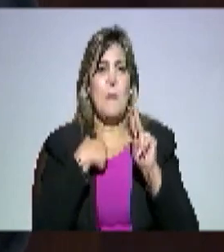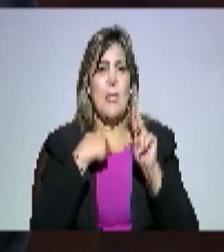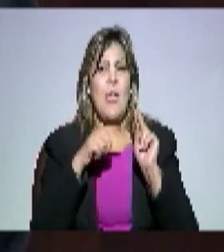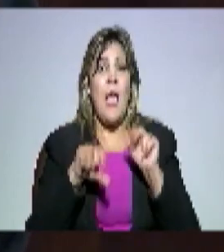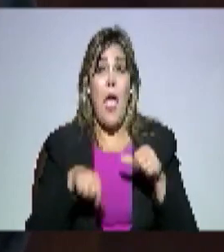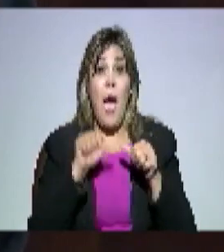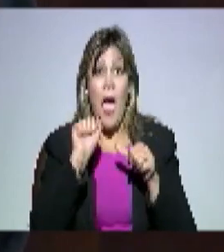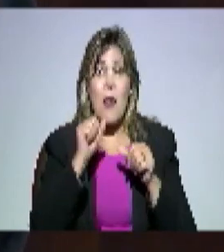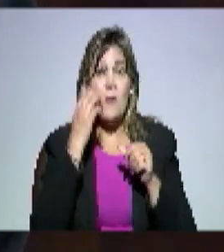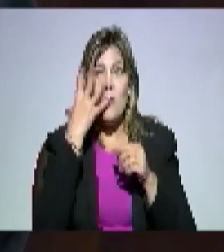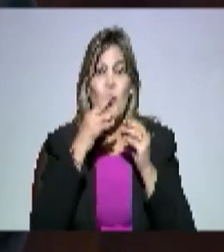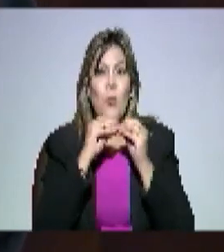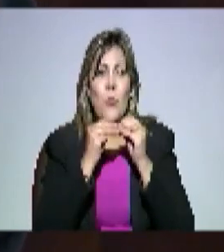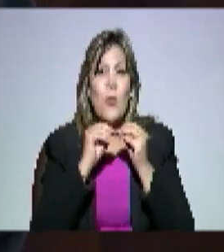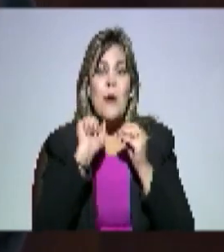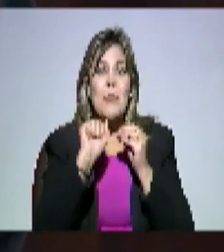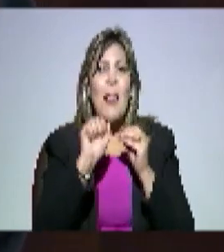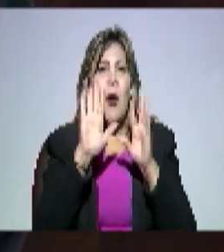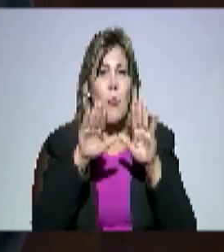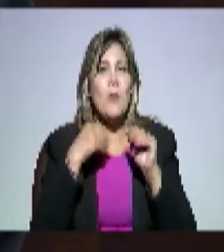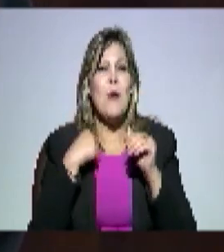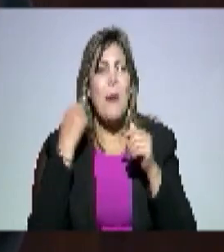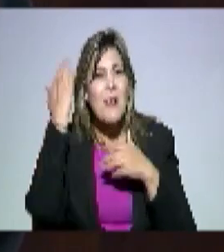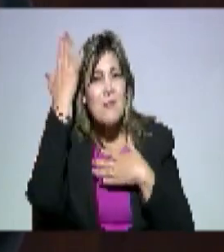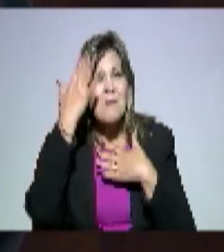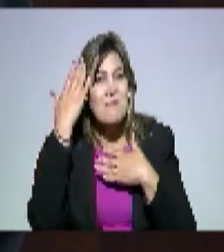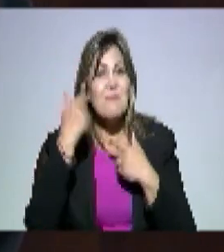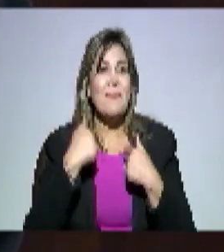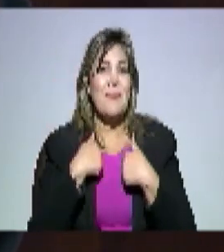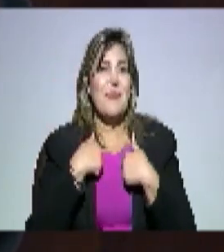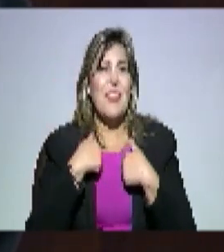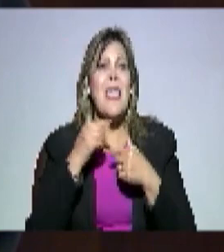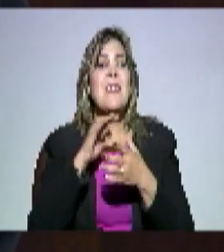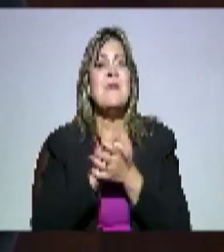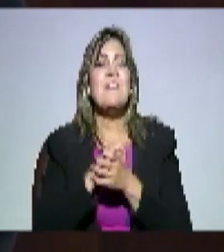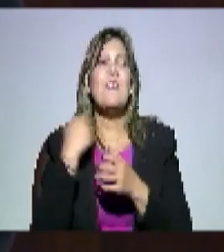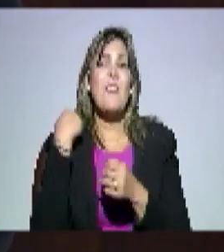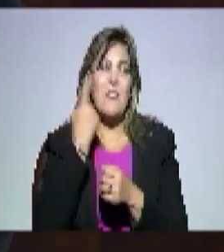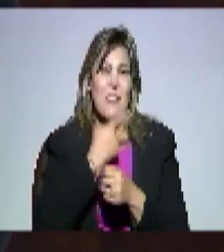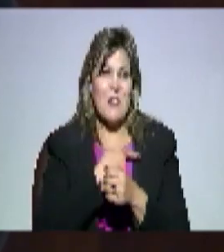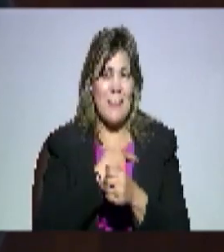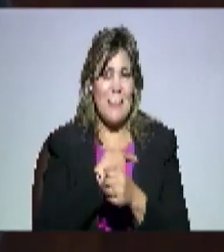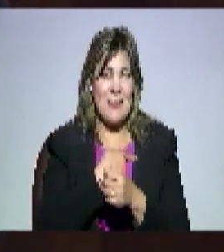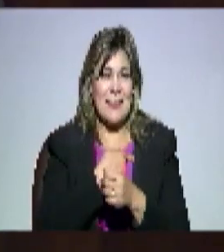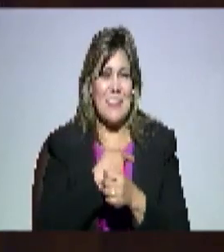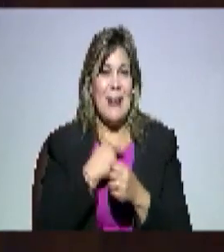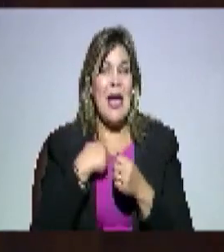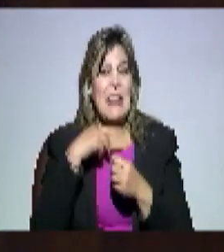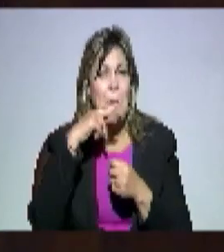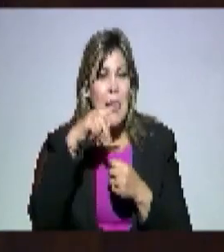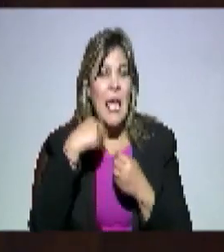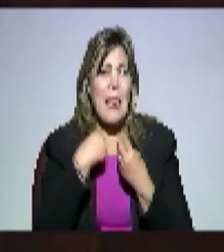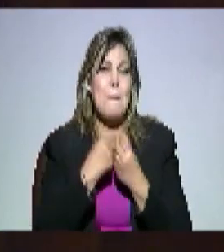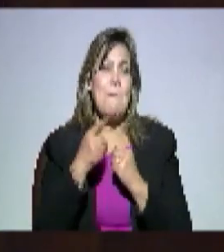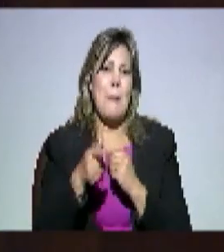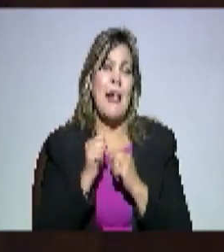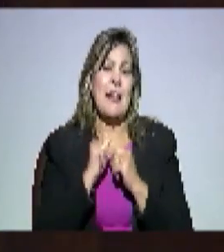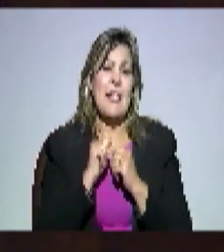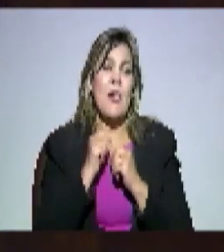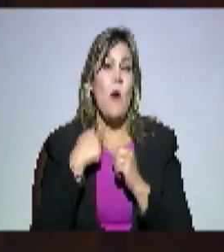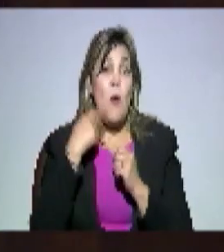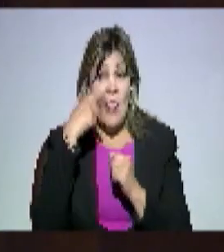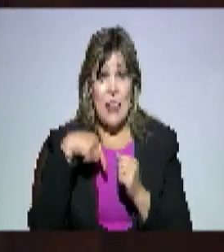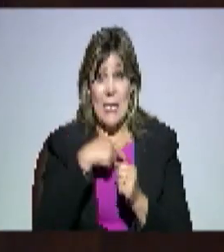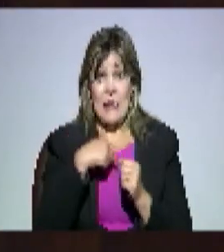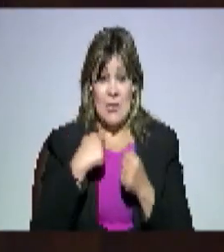حياتهم وفضائلهم مشغول بها دي هي صداقه القديسين اللي احنا بنتكلم عليها واللي